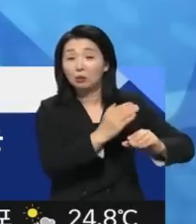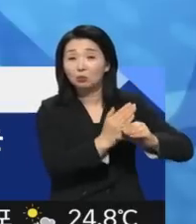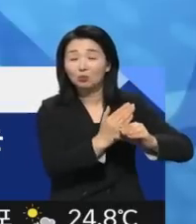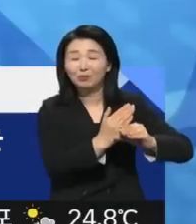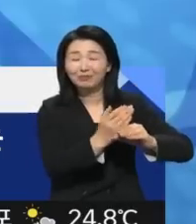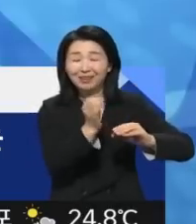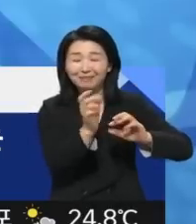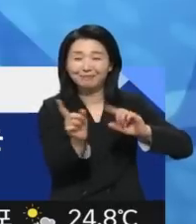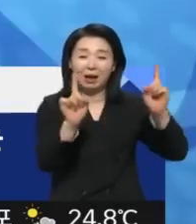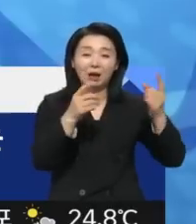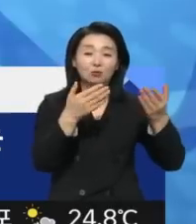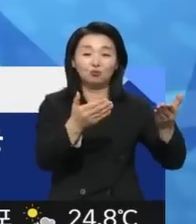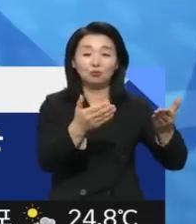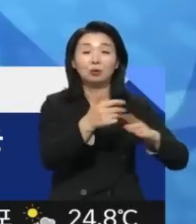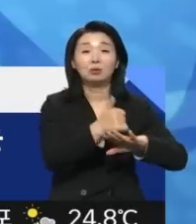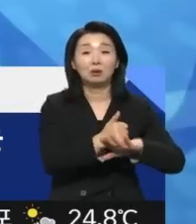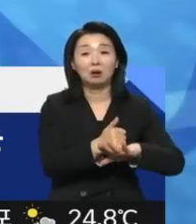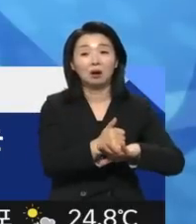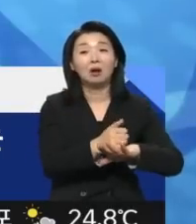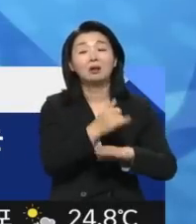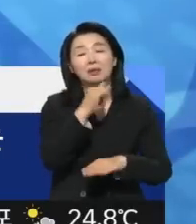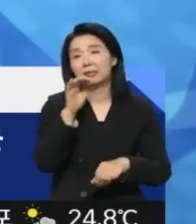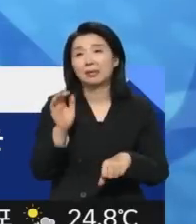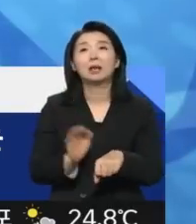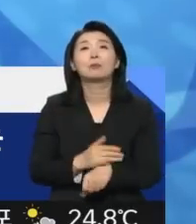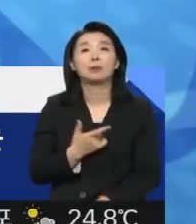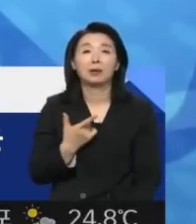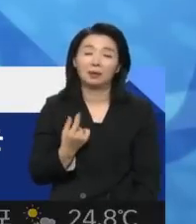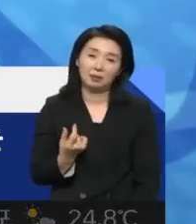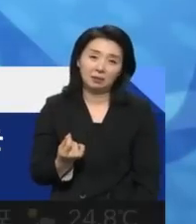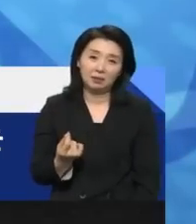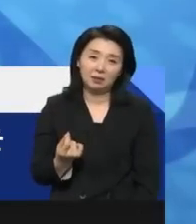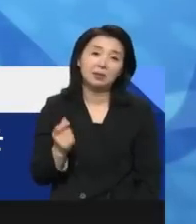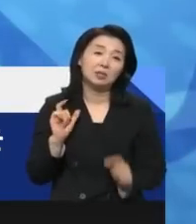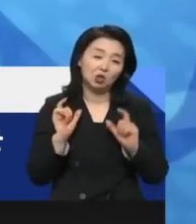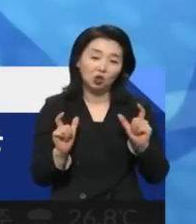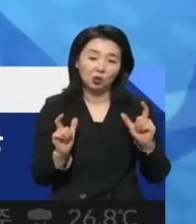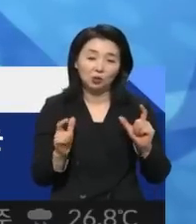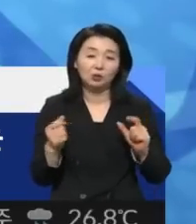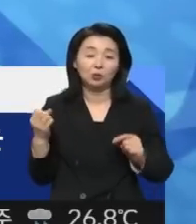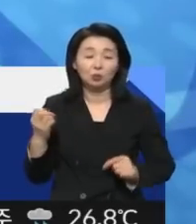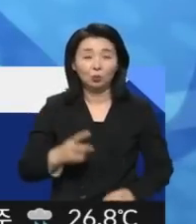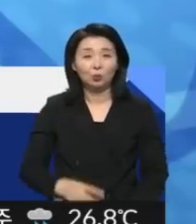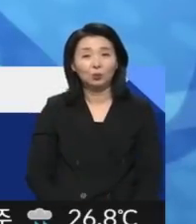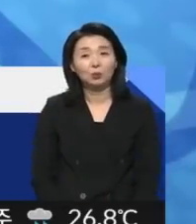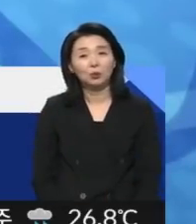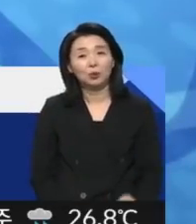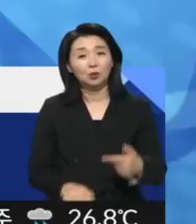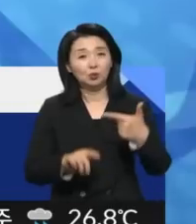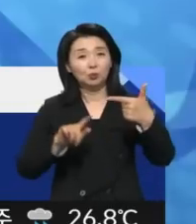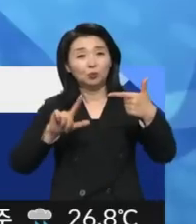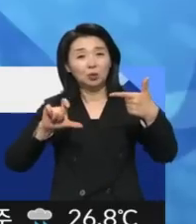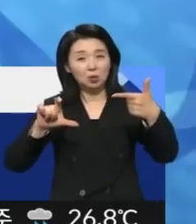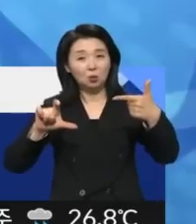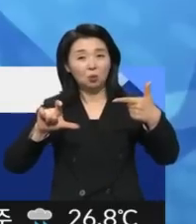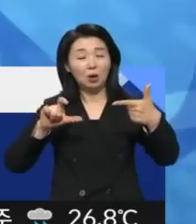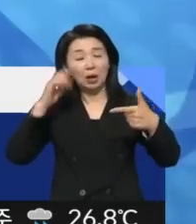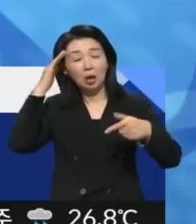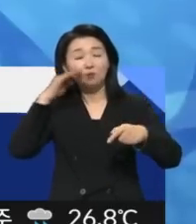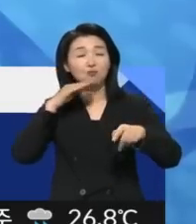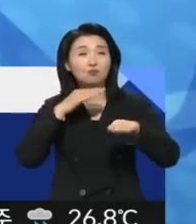살려주는 그런 결과를 가져온 아주 잘못된 그러한 선언이었고 6.15